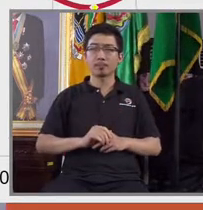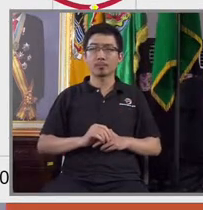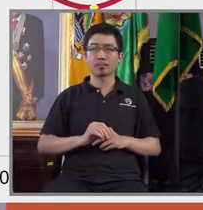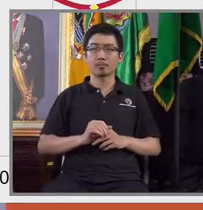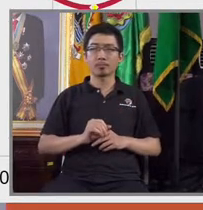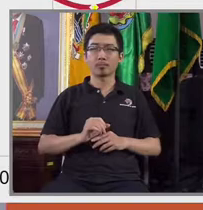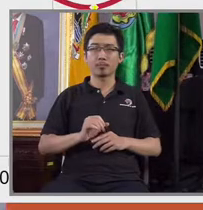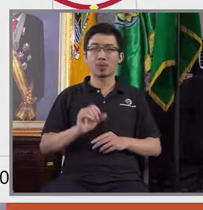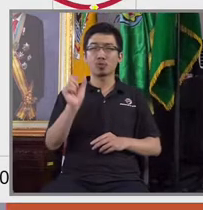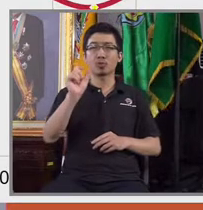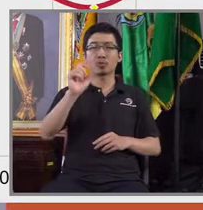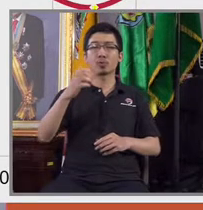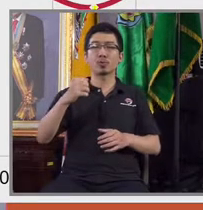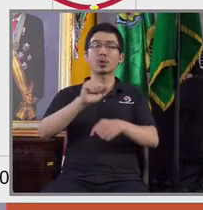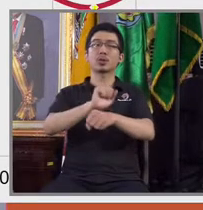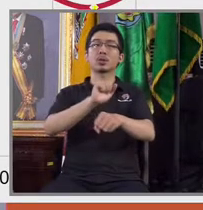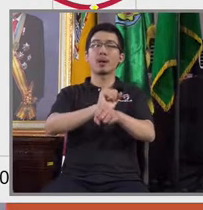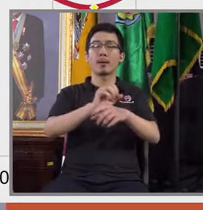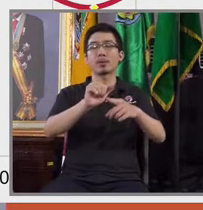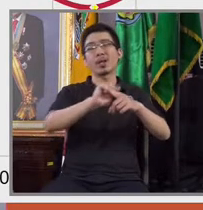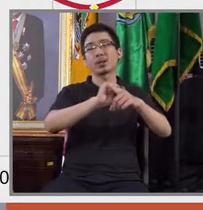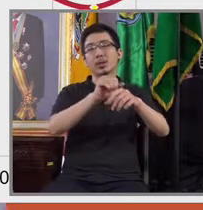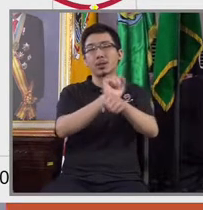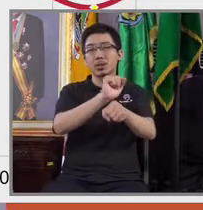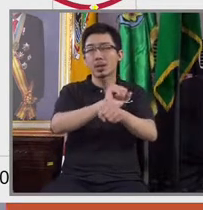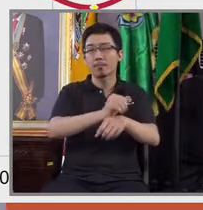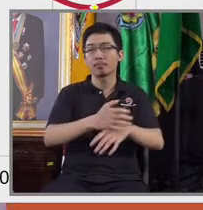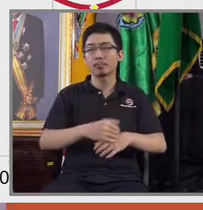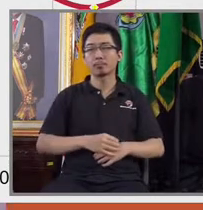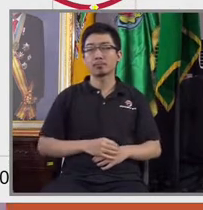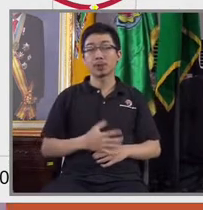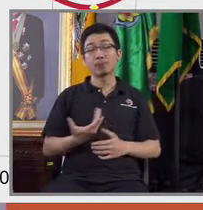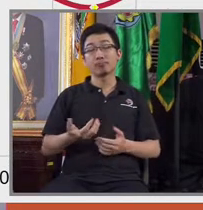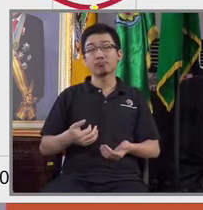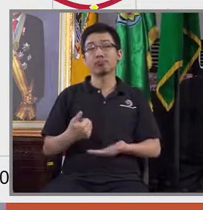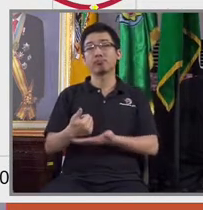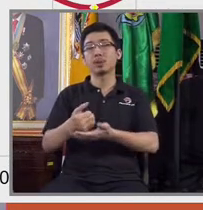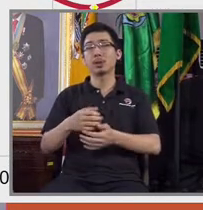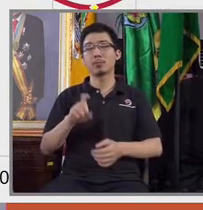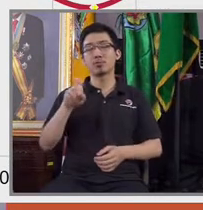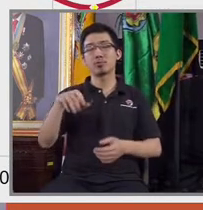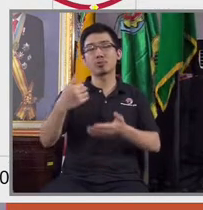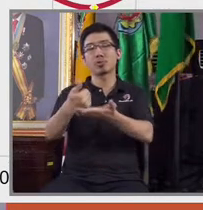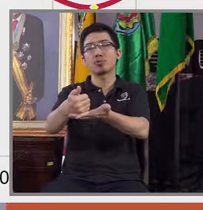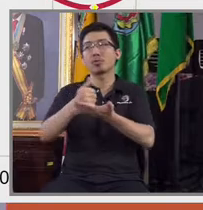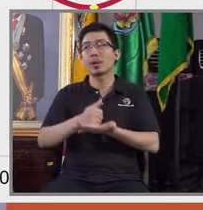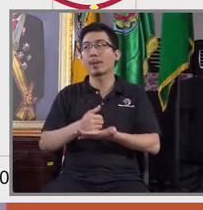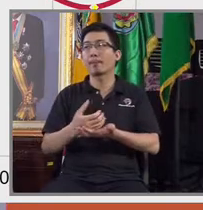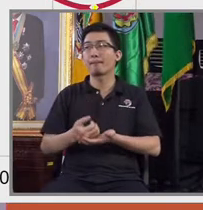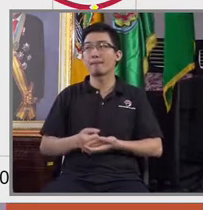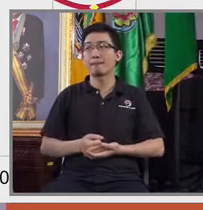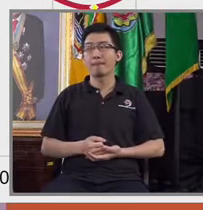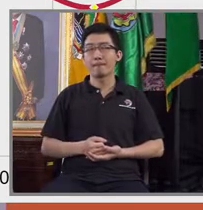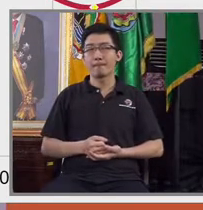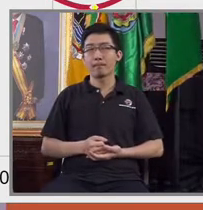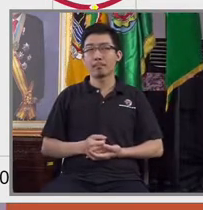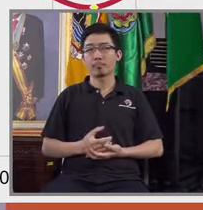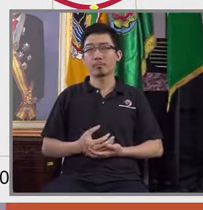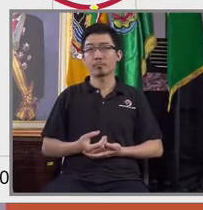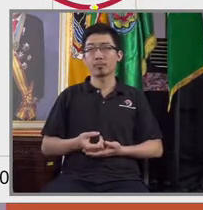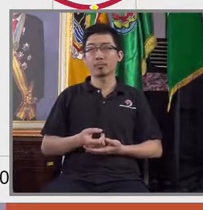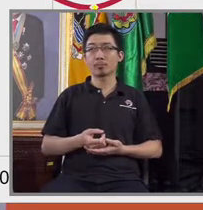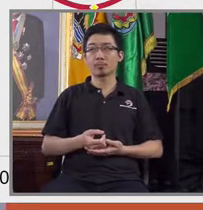angkatan kerja kami butuh dukungan Bapak Gubernur maupun Bapak ketua DPRD Bapak